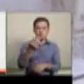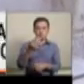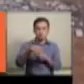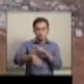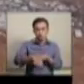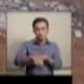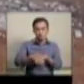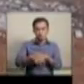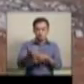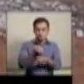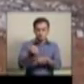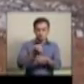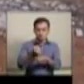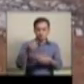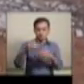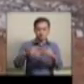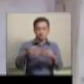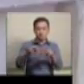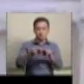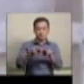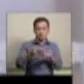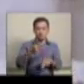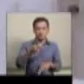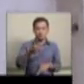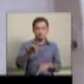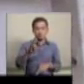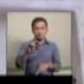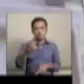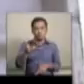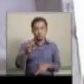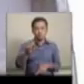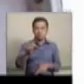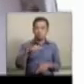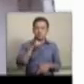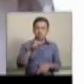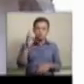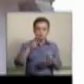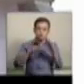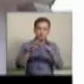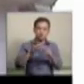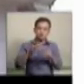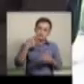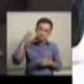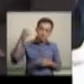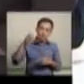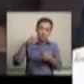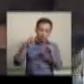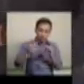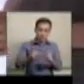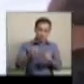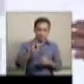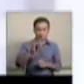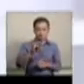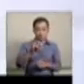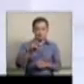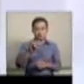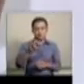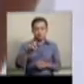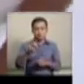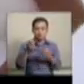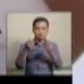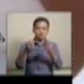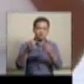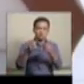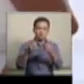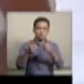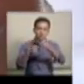mas matibay kaysa ordinaryong hollow blocks. Hindi problema ang init dahil pwedeng palagay ng wall insulation. Mas marami at magkakadikit din ng